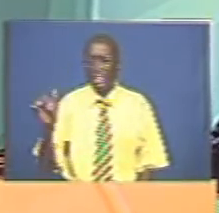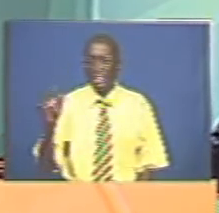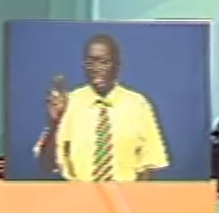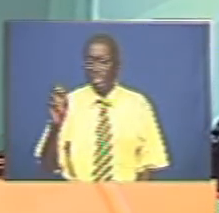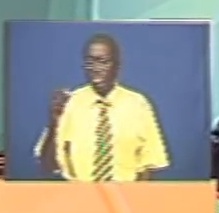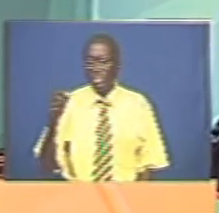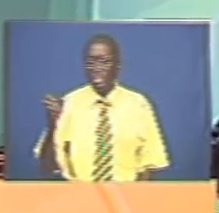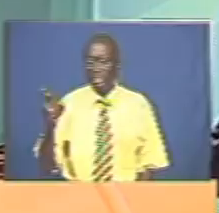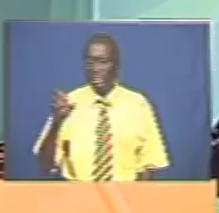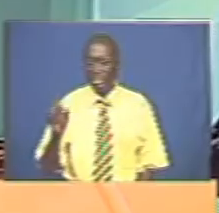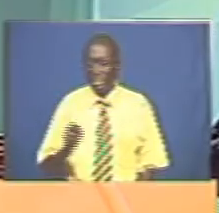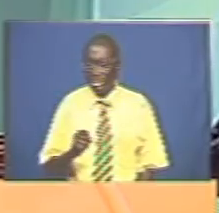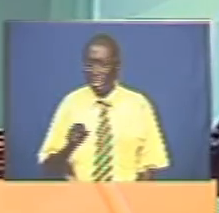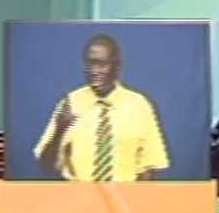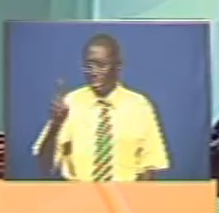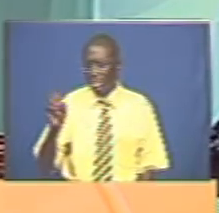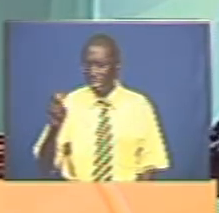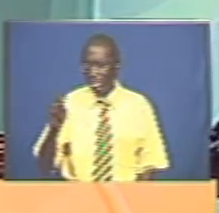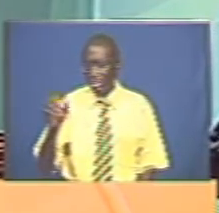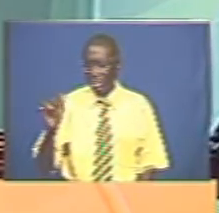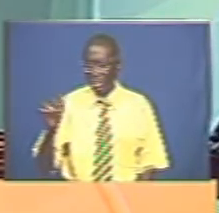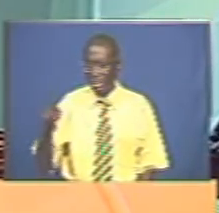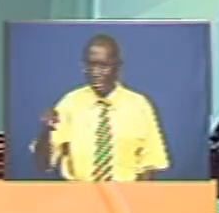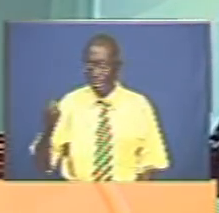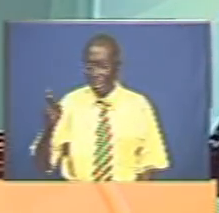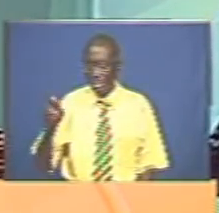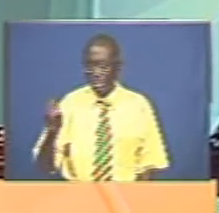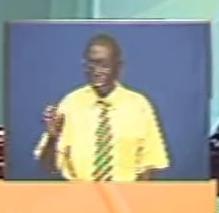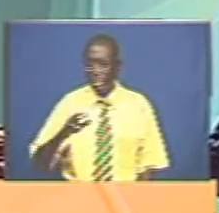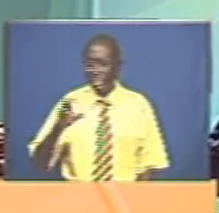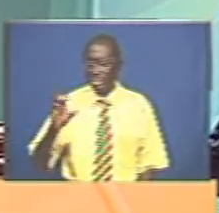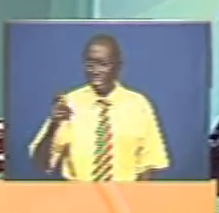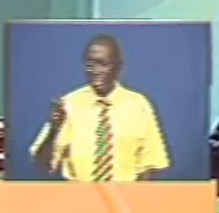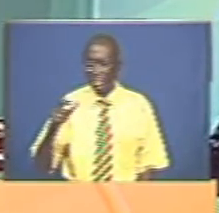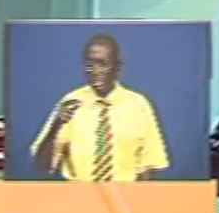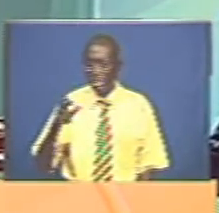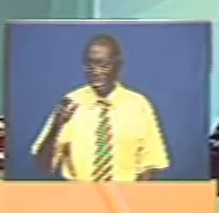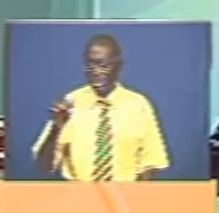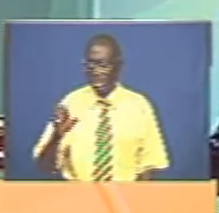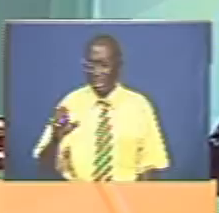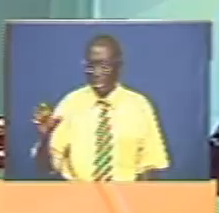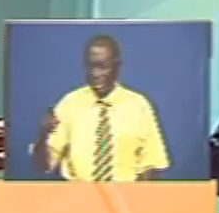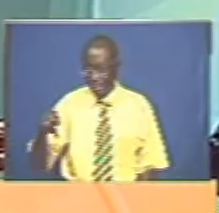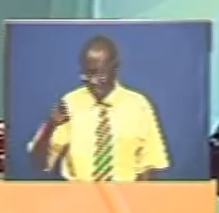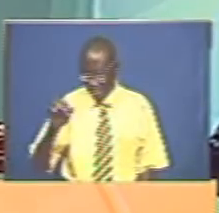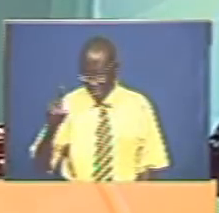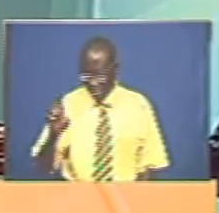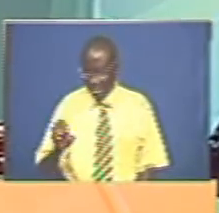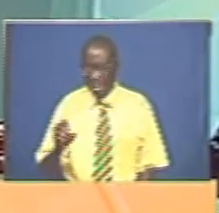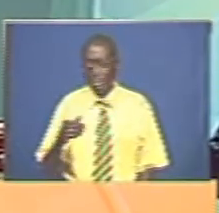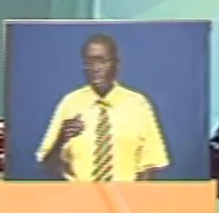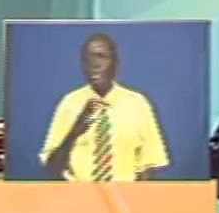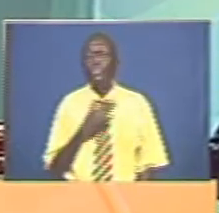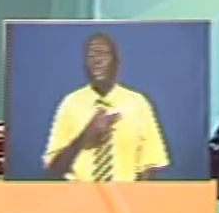Parton, Charlie Pride. Lakini kwangu mimi nilisema hapana. Hii muziki mimi nataka